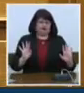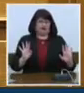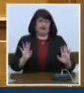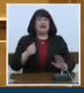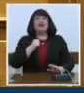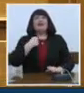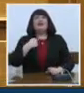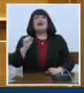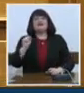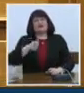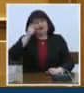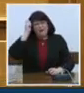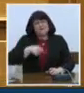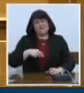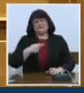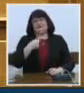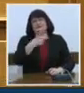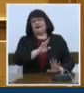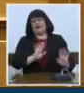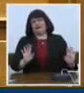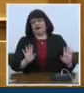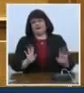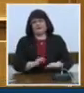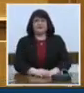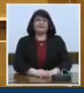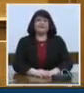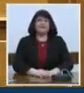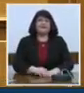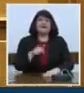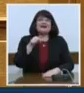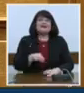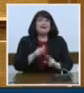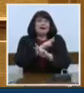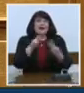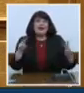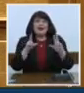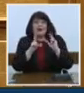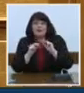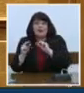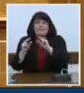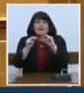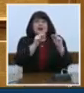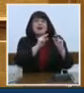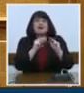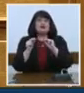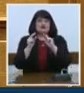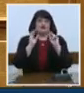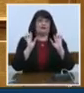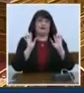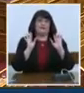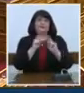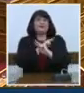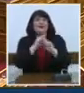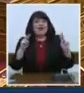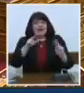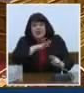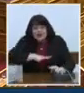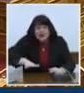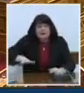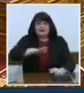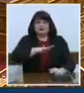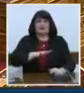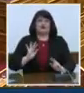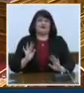απαράδεκτες συμπεριφορές. Να ακούσουμε σήμερα καθαρές κουβέντες που οδηγούν σε μια καθαρή ατμόσφαιρα.